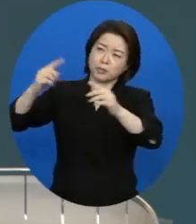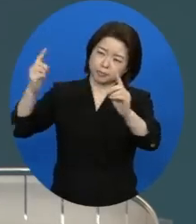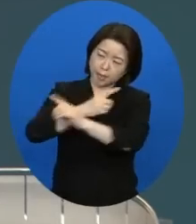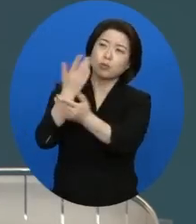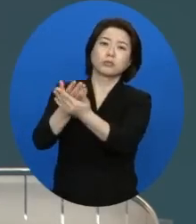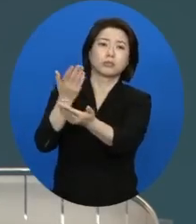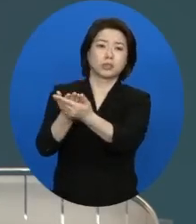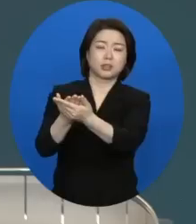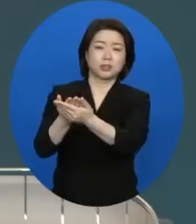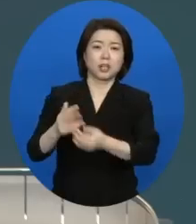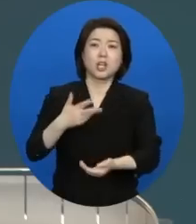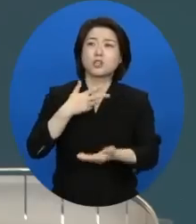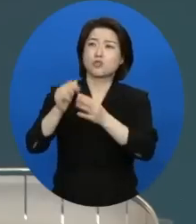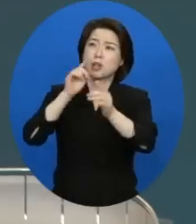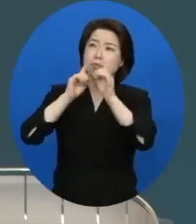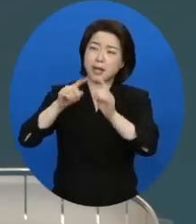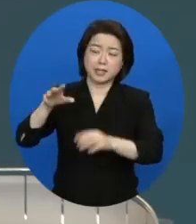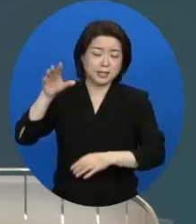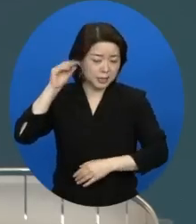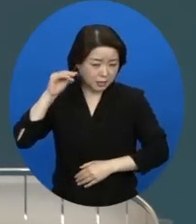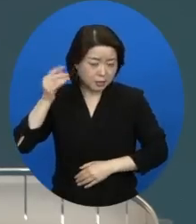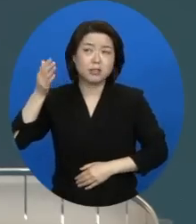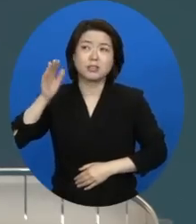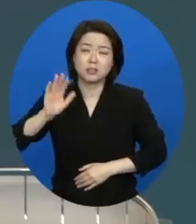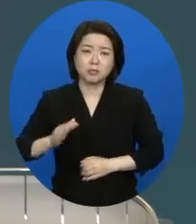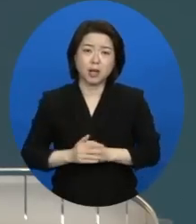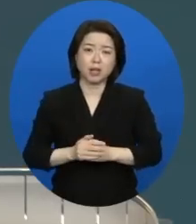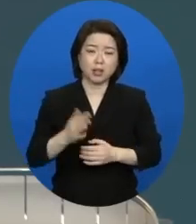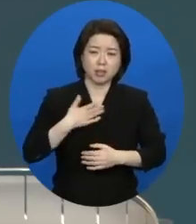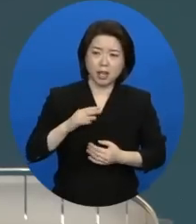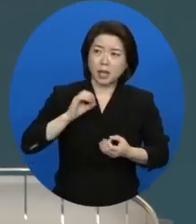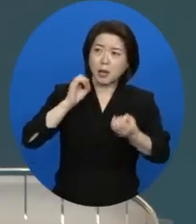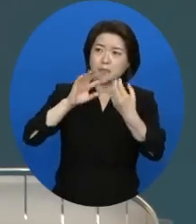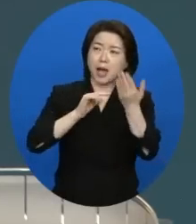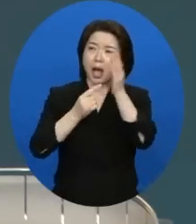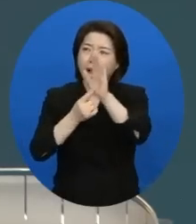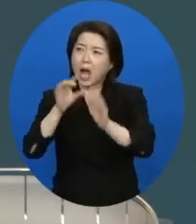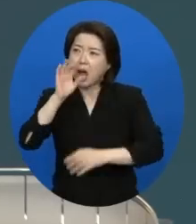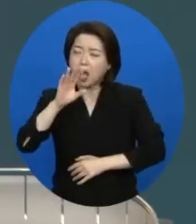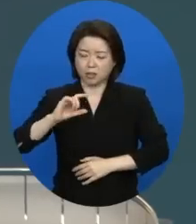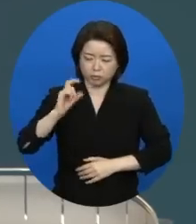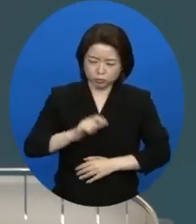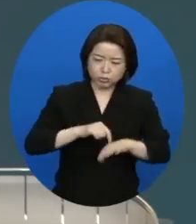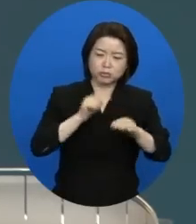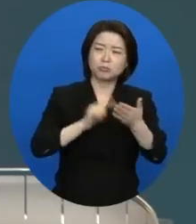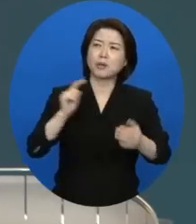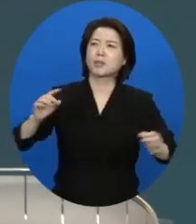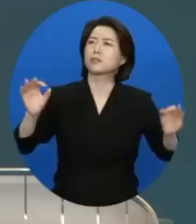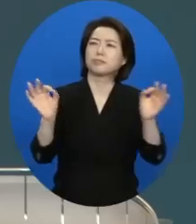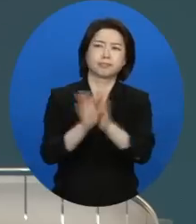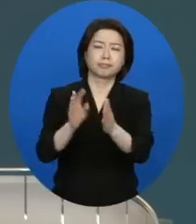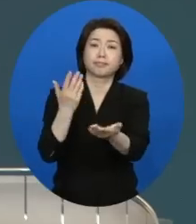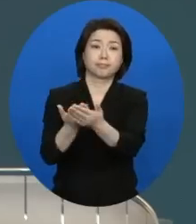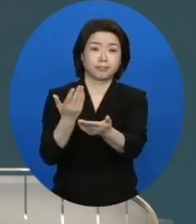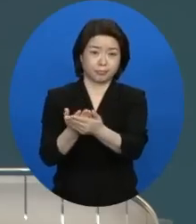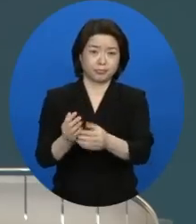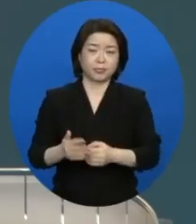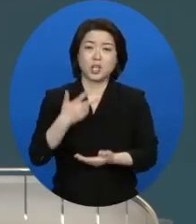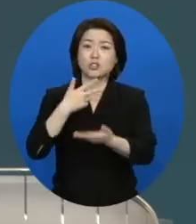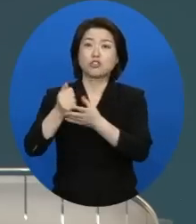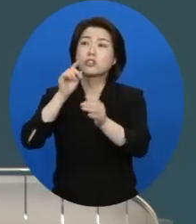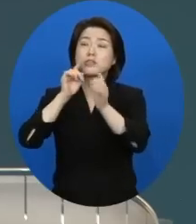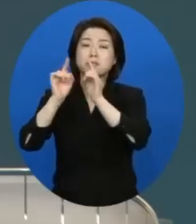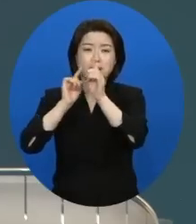바꿔주세요. 주의 말씀을 듣기는 했는데 반응이 안 되는 굳은 마음은 제거되고 주님의